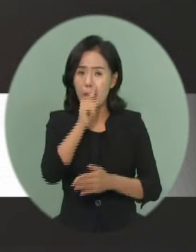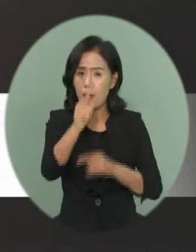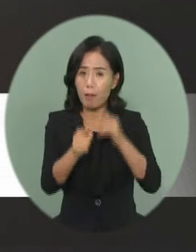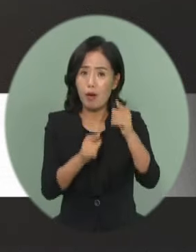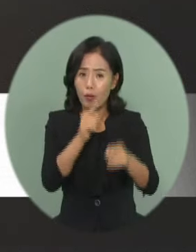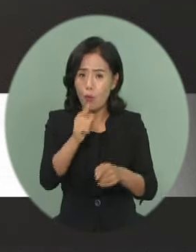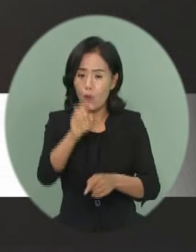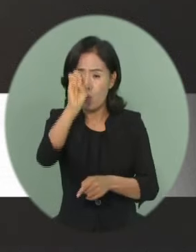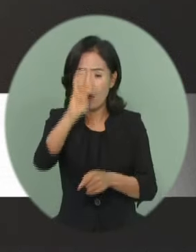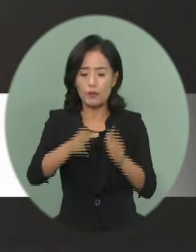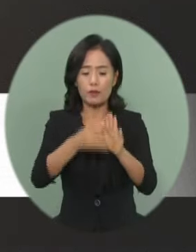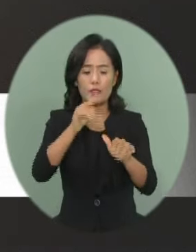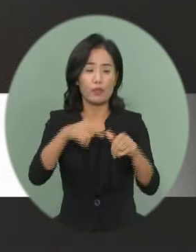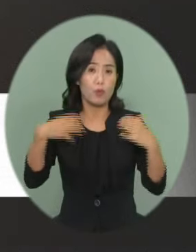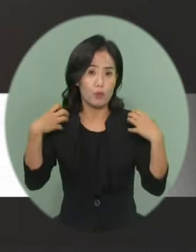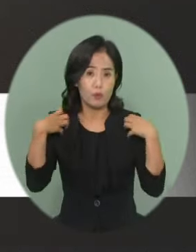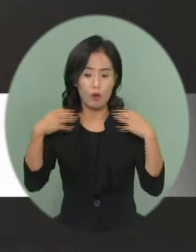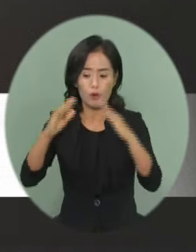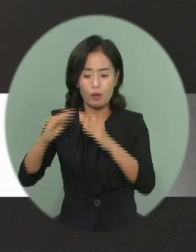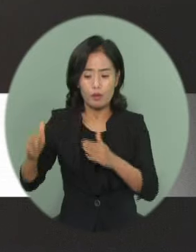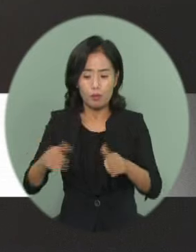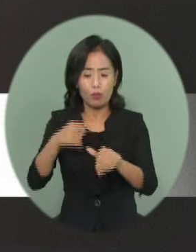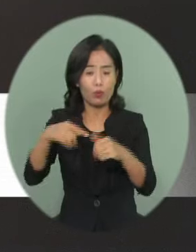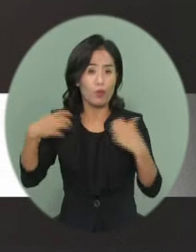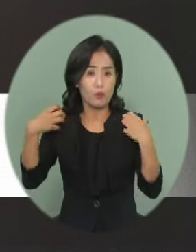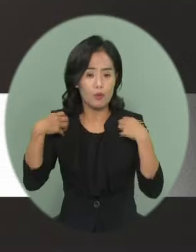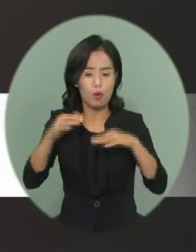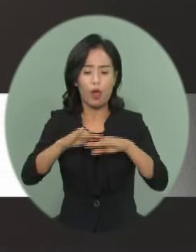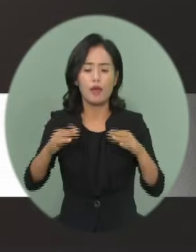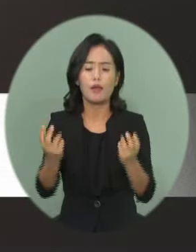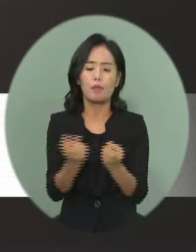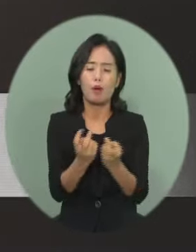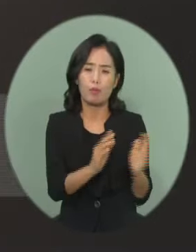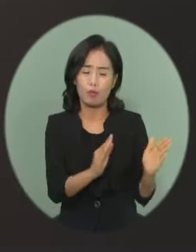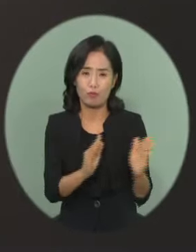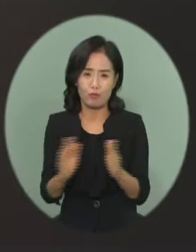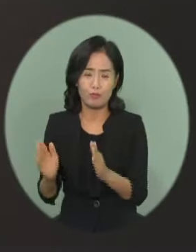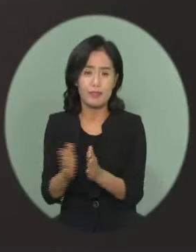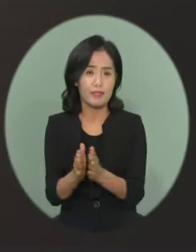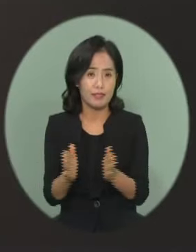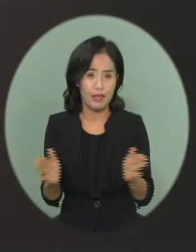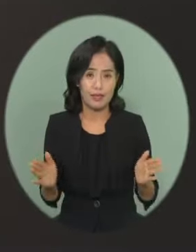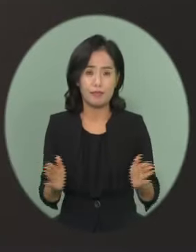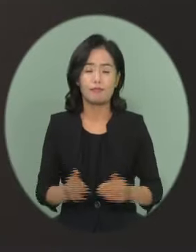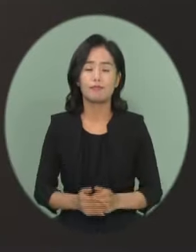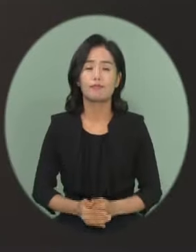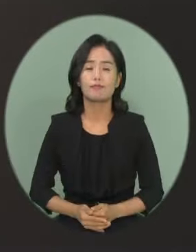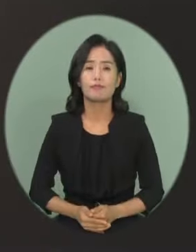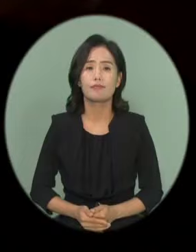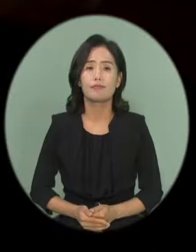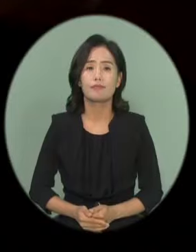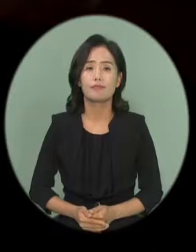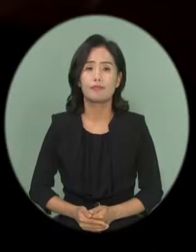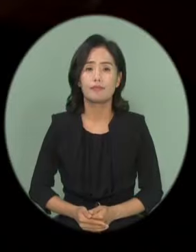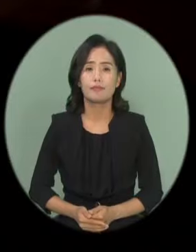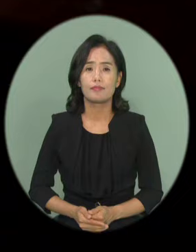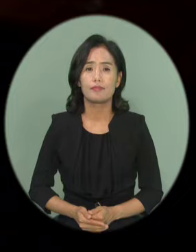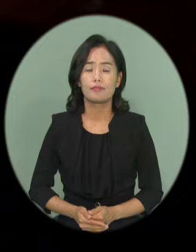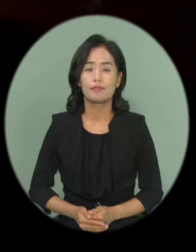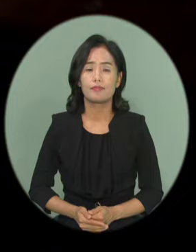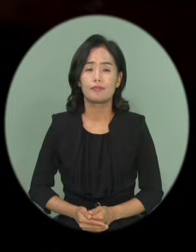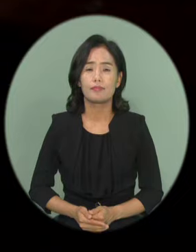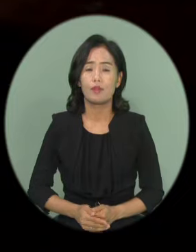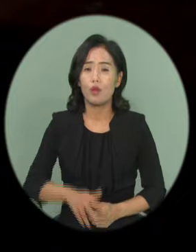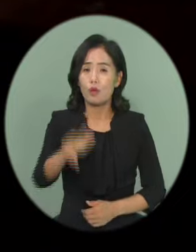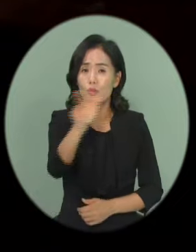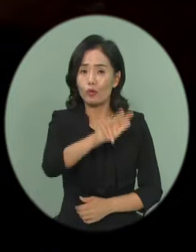있고 광주시 교육청과 전남도 교육청은 대책 마련에 나섰습니다 김영창 기자입니다